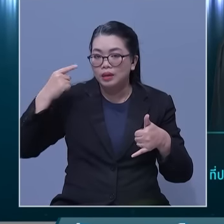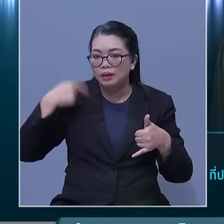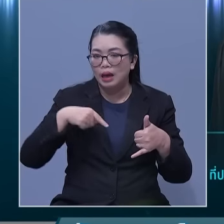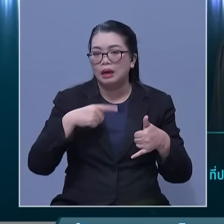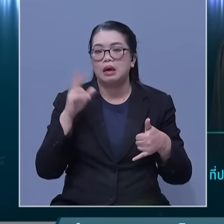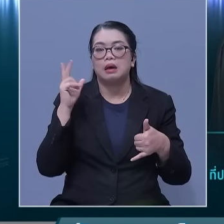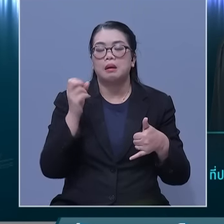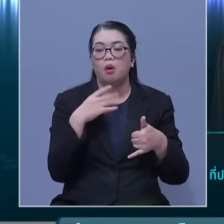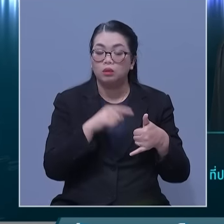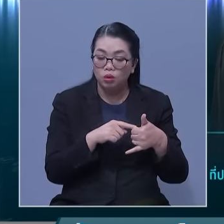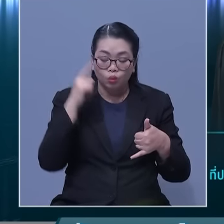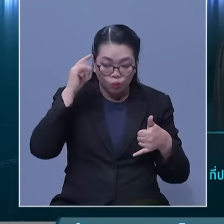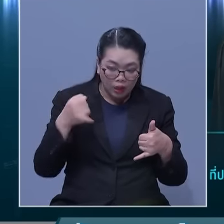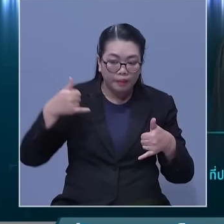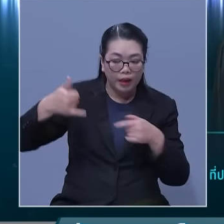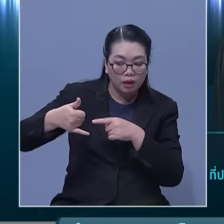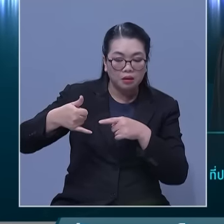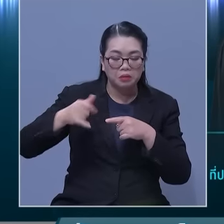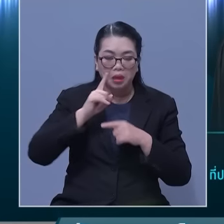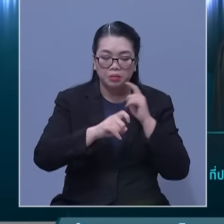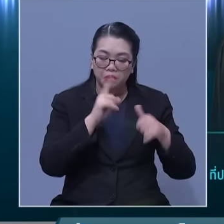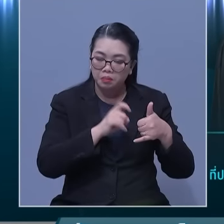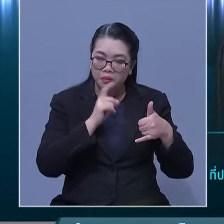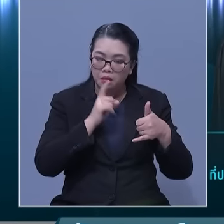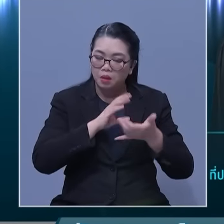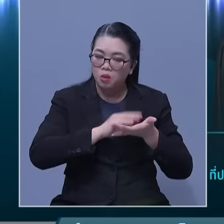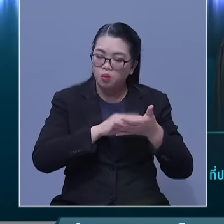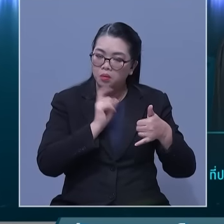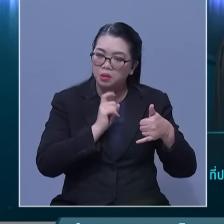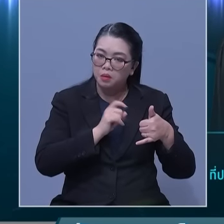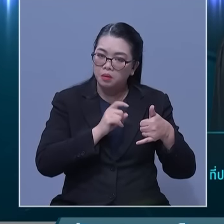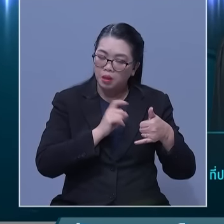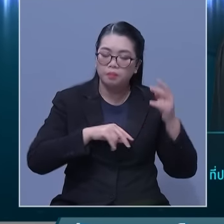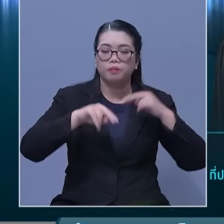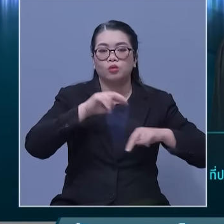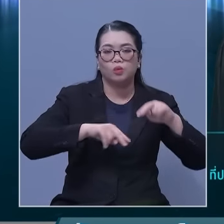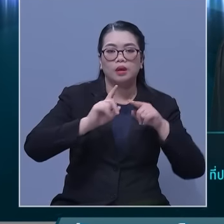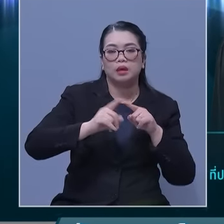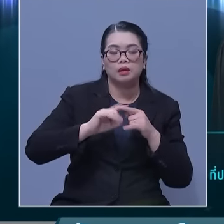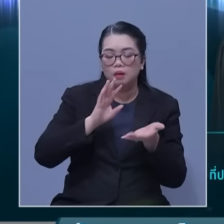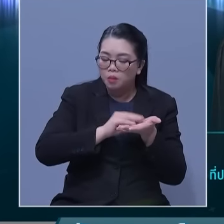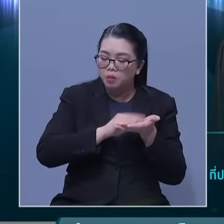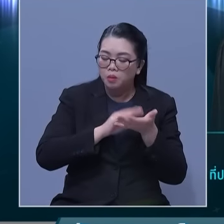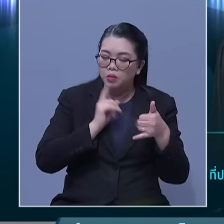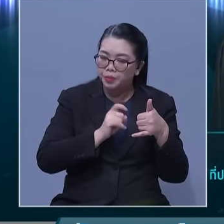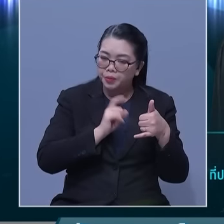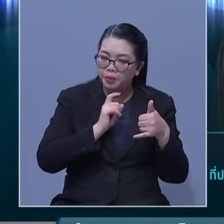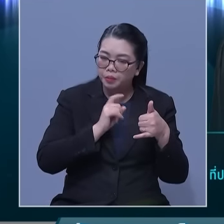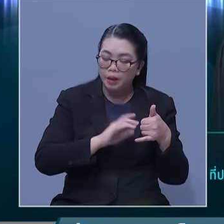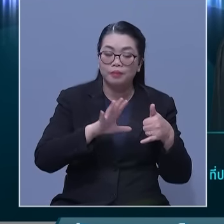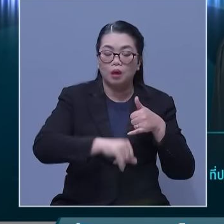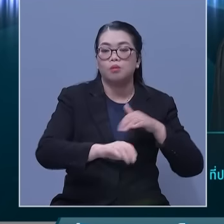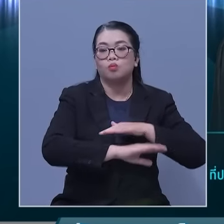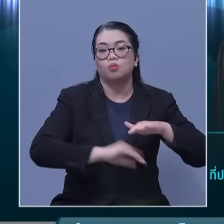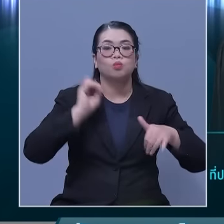แน่นเข้าไปอีกอืตำรวจของเรานะครับที่เอ่อดูแลคดีนี้อยู่อะไรอยู่ทั้งหมดเนี่ยเอาหลักฐานของผู้หญิง